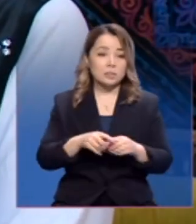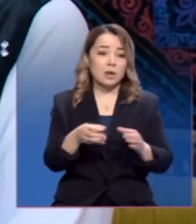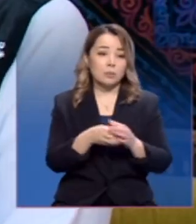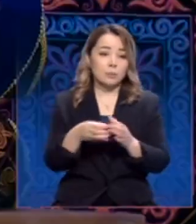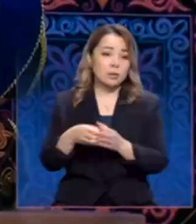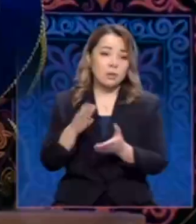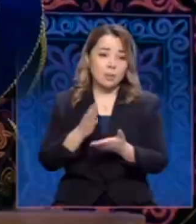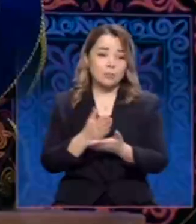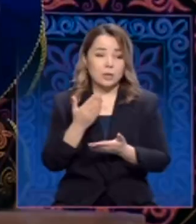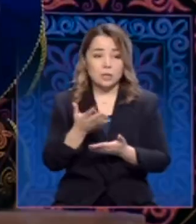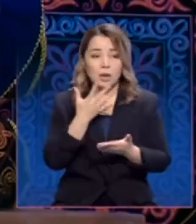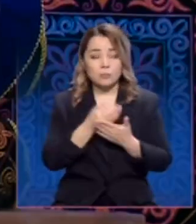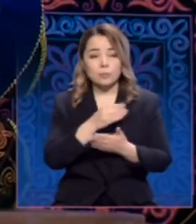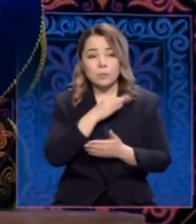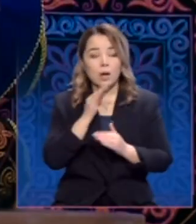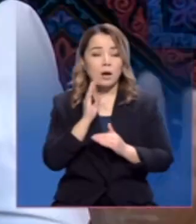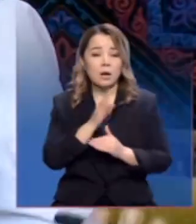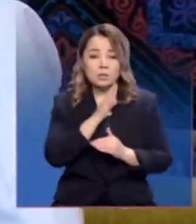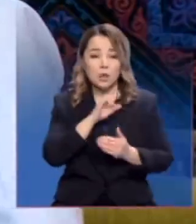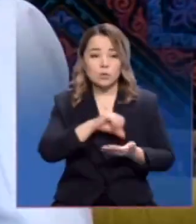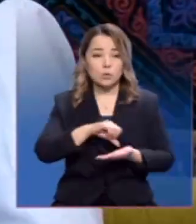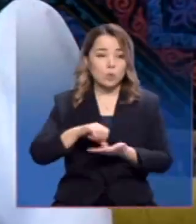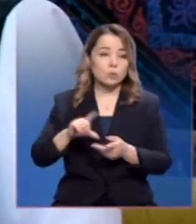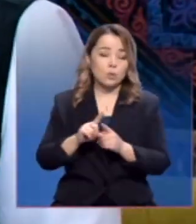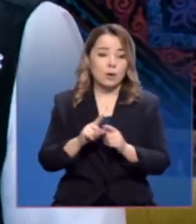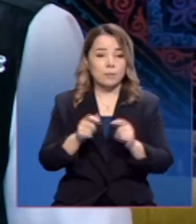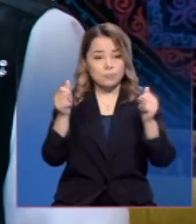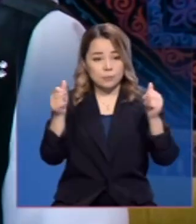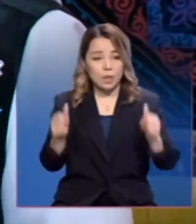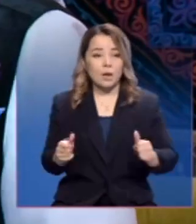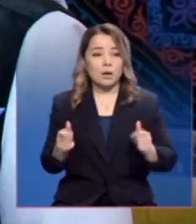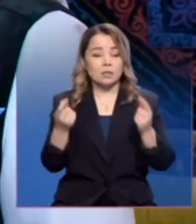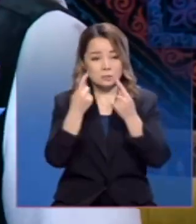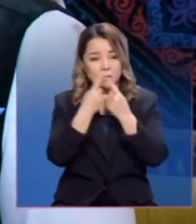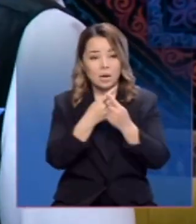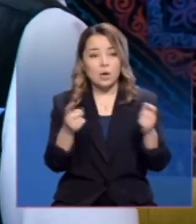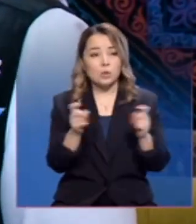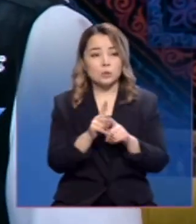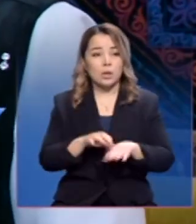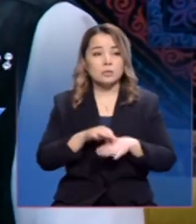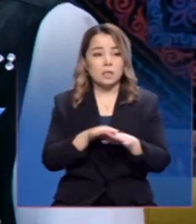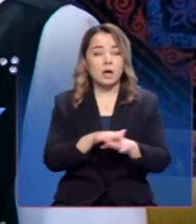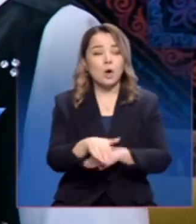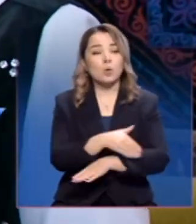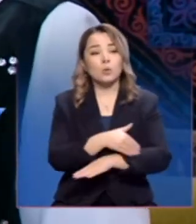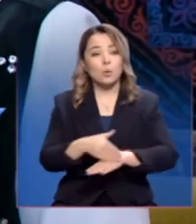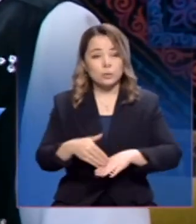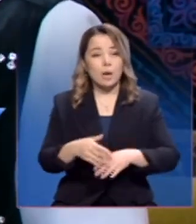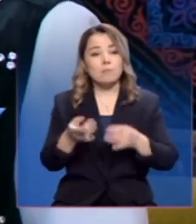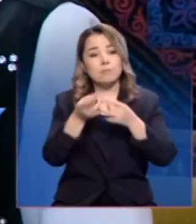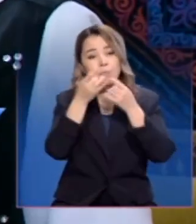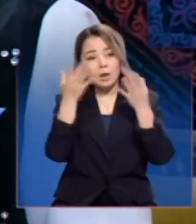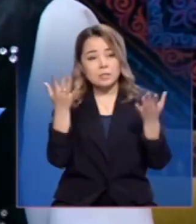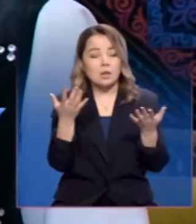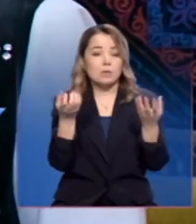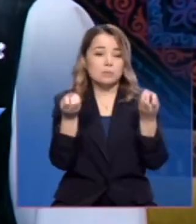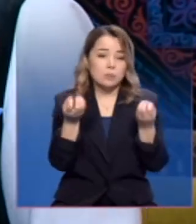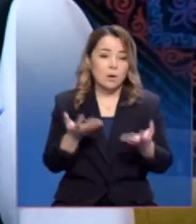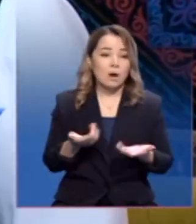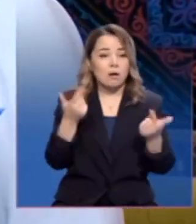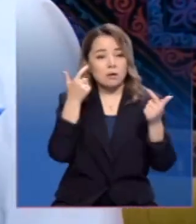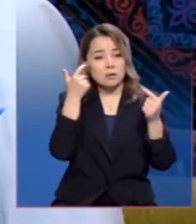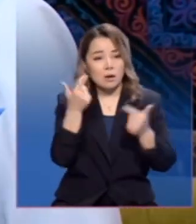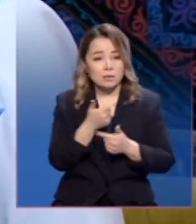жұмыс жасасақ дейді. Қаншама аналарымыз кеше көшеге шығып плакат ұстап тұр. Сөйтіп плакат ұстап көшеге шықпай, мәдениетті, жүйелі, сауатты